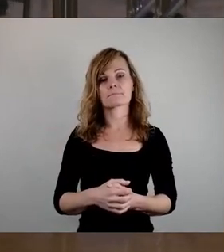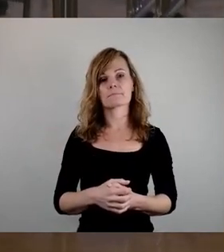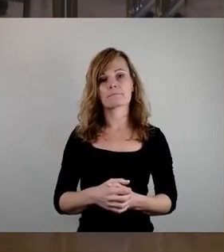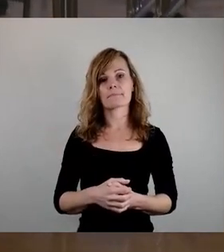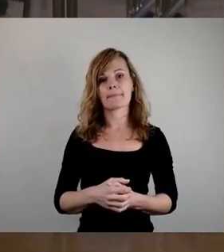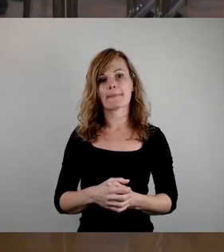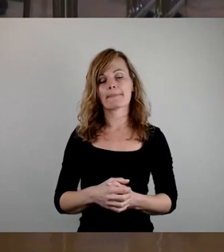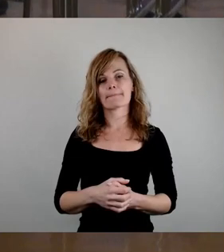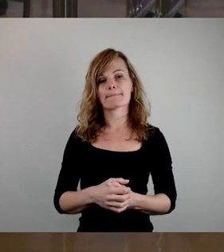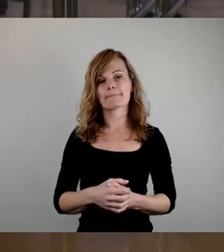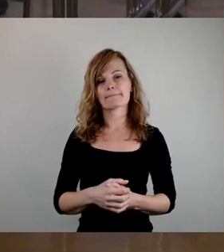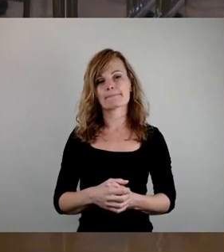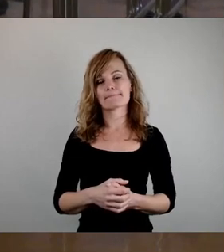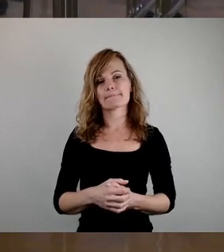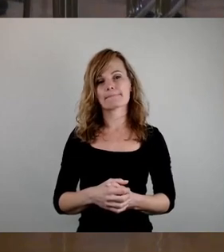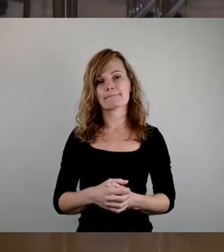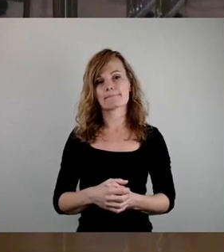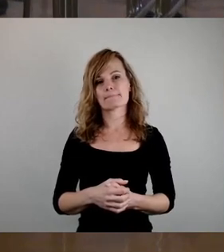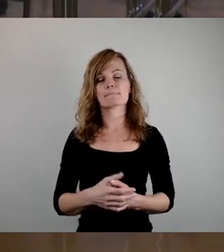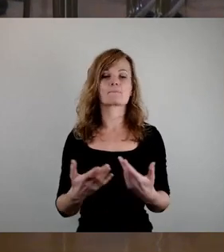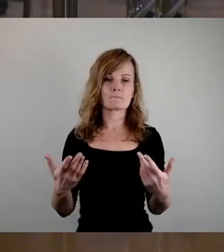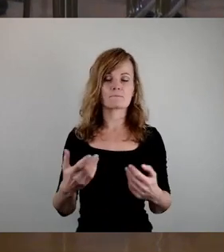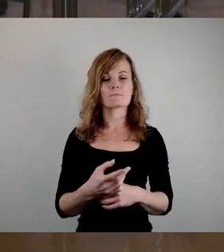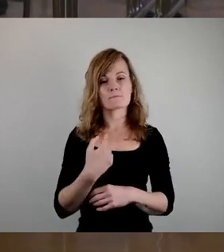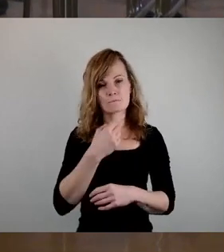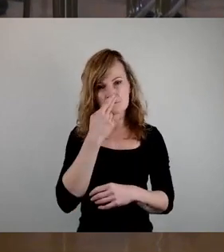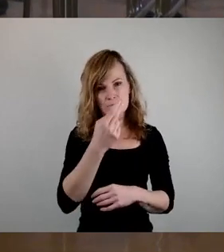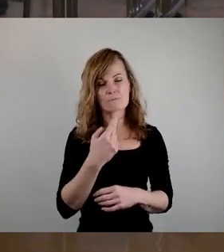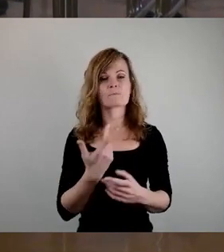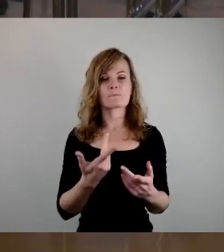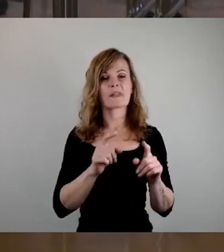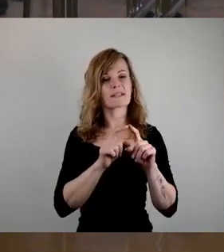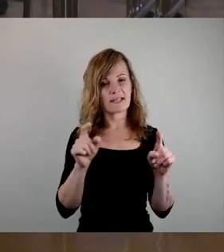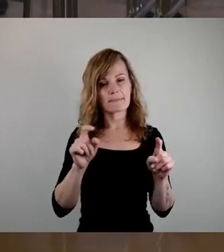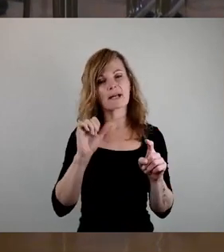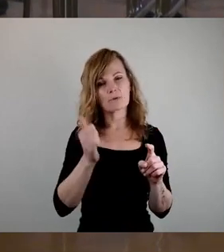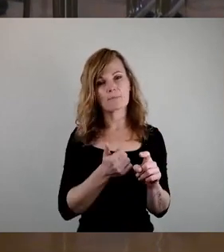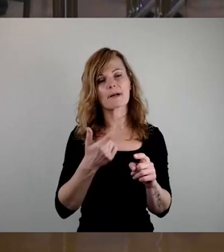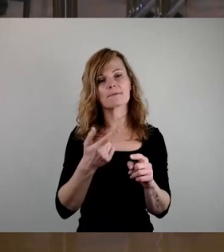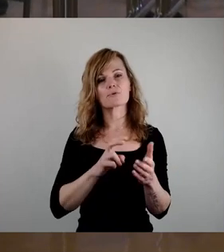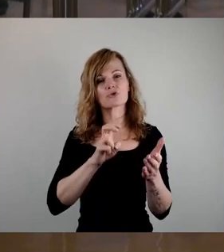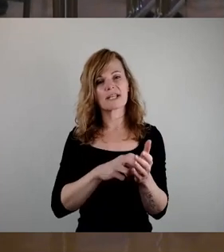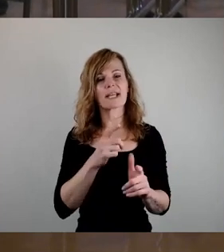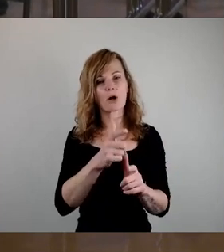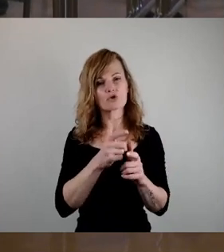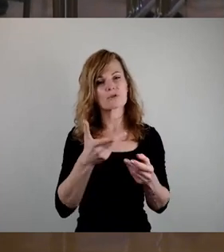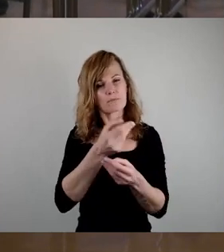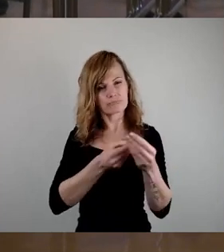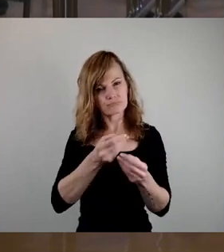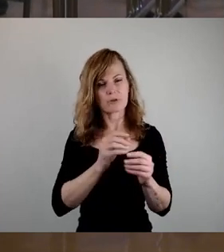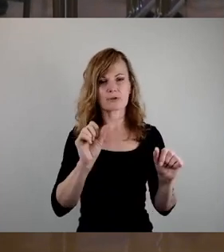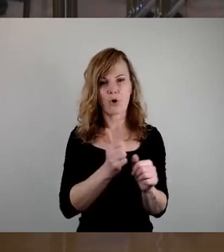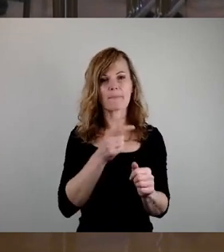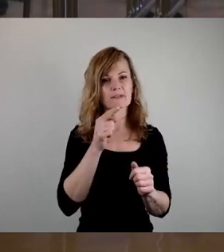Würde es aus meiner Sicht weiterhin Sinn machen, sich mit dem Thema nochmal im zuständigen Ausschuss zu befassen, um dort